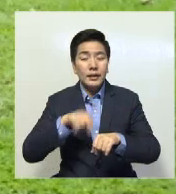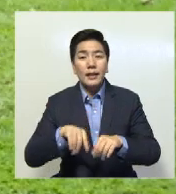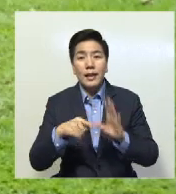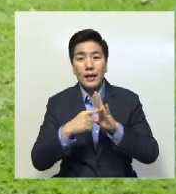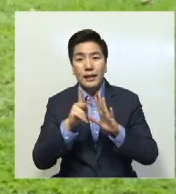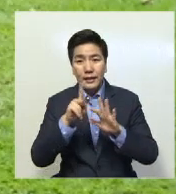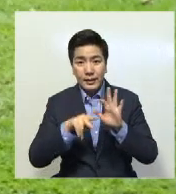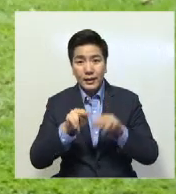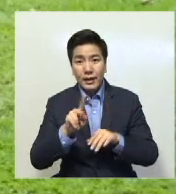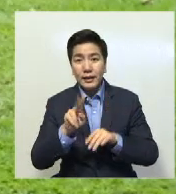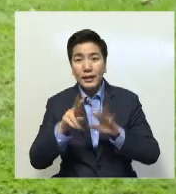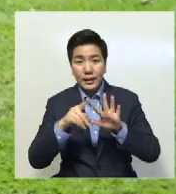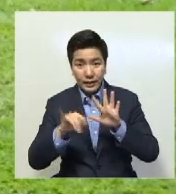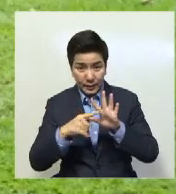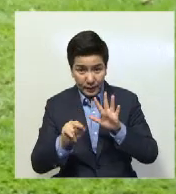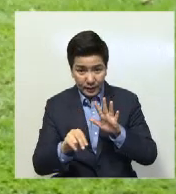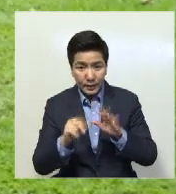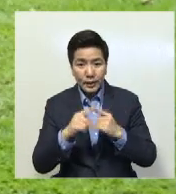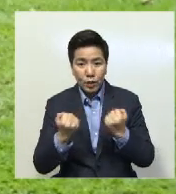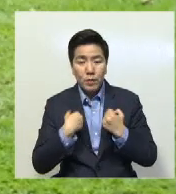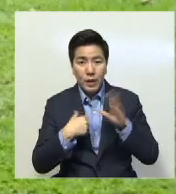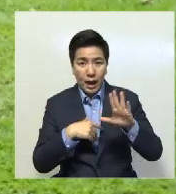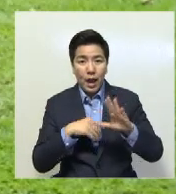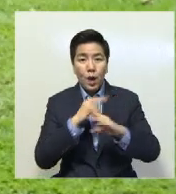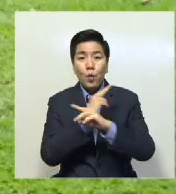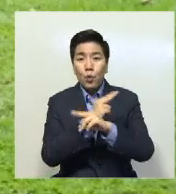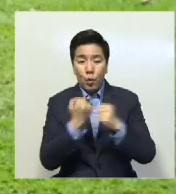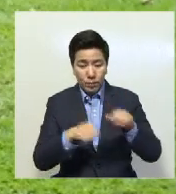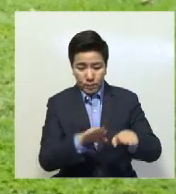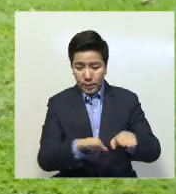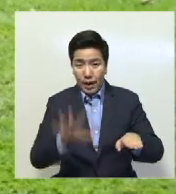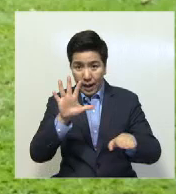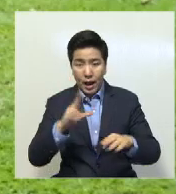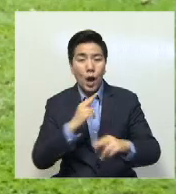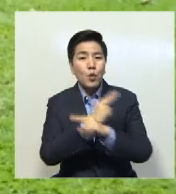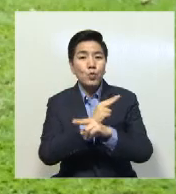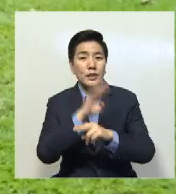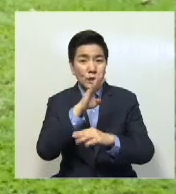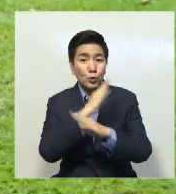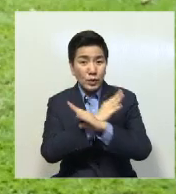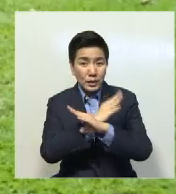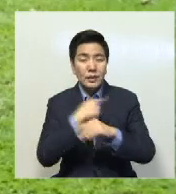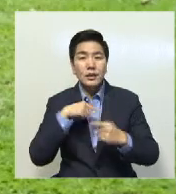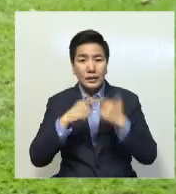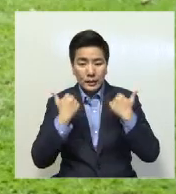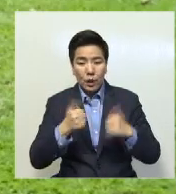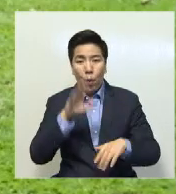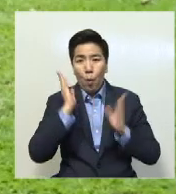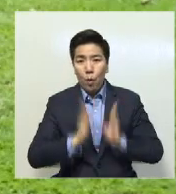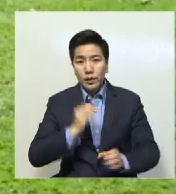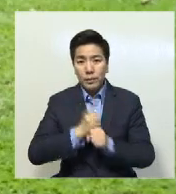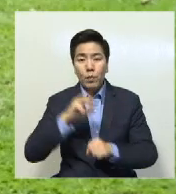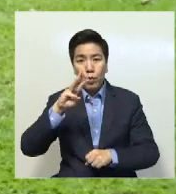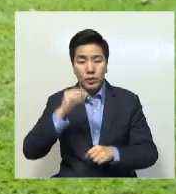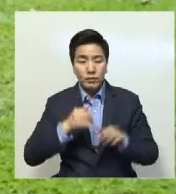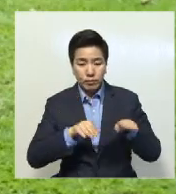จัดรถเคลื่อนที่เร็วนะครับ5คันเป็นรถโฟวินนะครับเจ้าที่60นายคอยส่งกำลังไปช่วยตามจุดต่างๆ